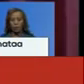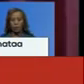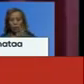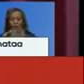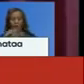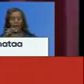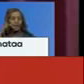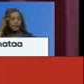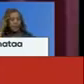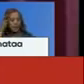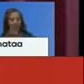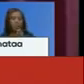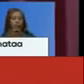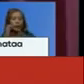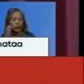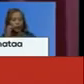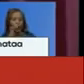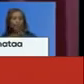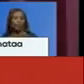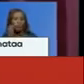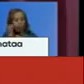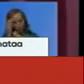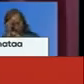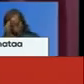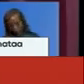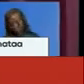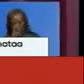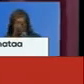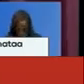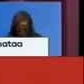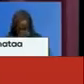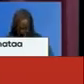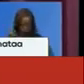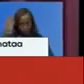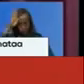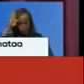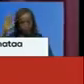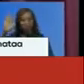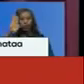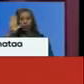ጠቅላይ ሚኒስትር ለምክር ቤቱ እንዲያስታውቁ ለተከበሩ አቶ ሽፈራው ሽጉጤ